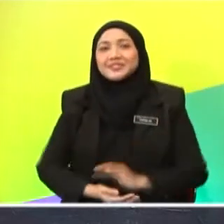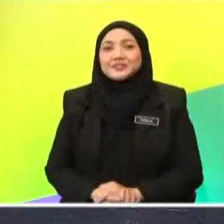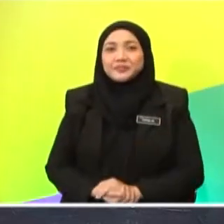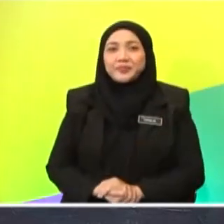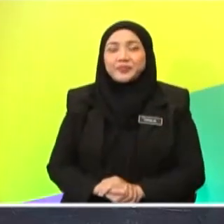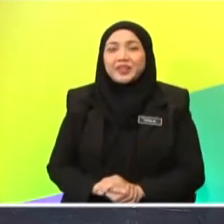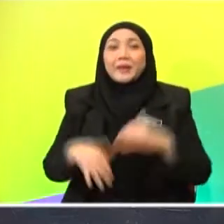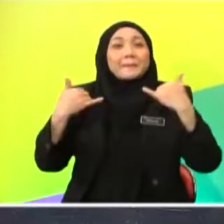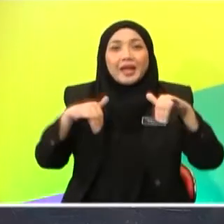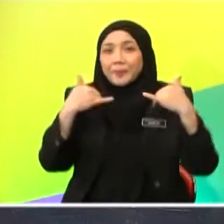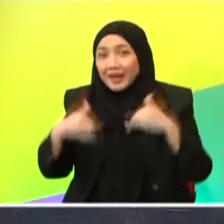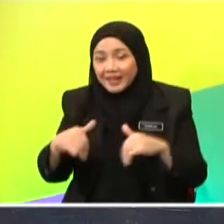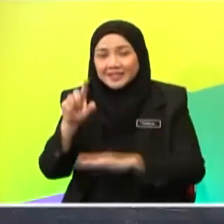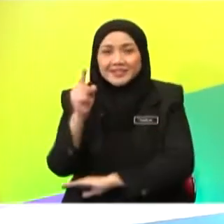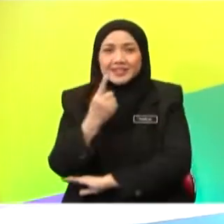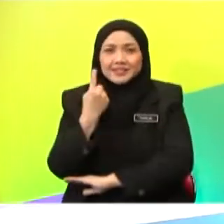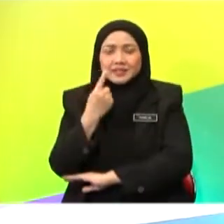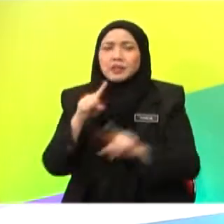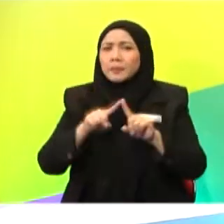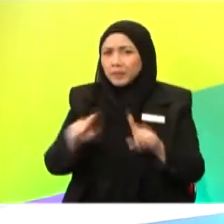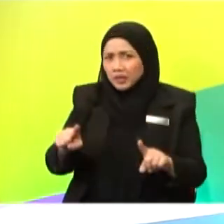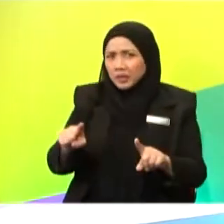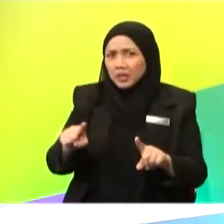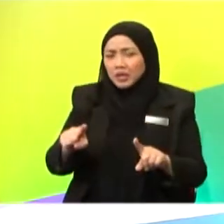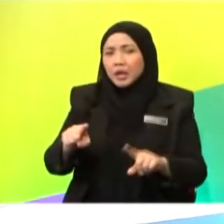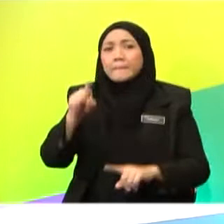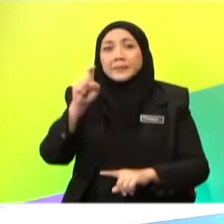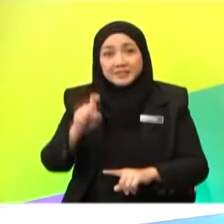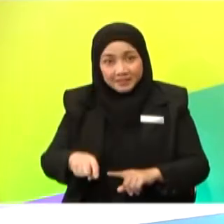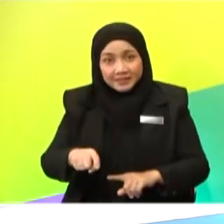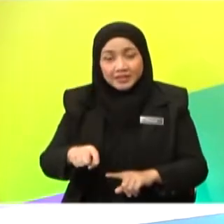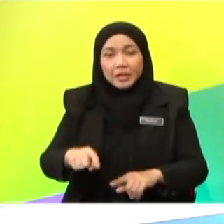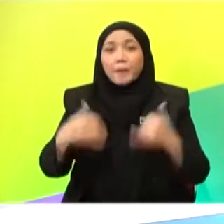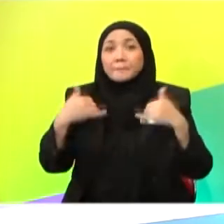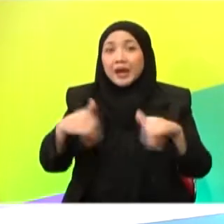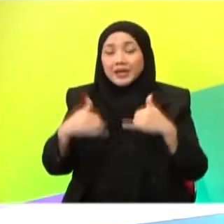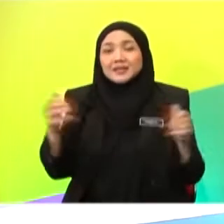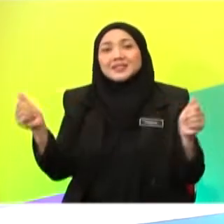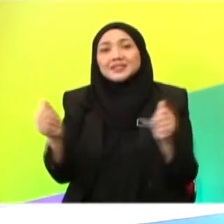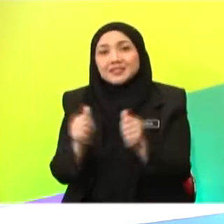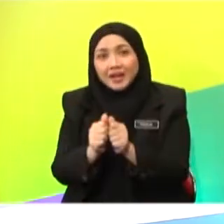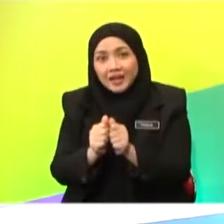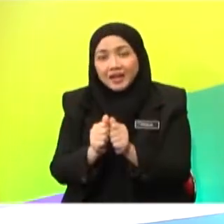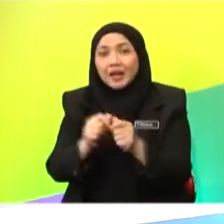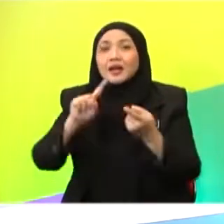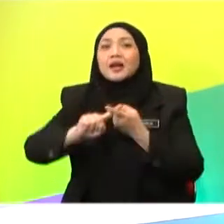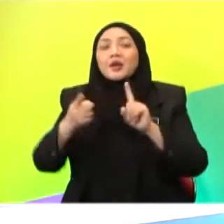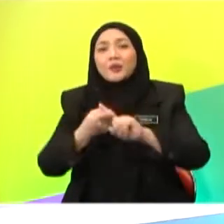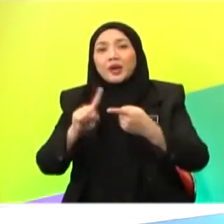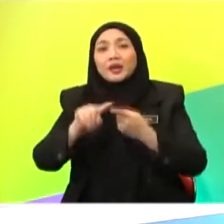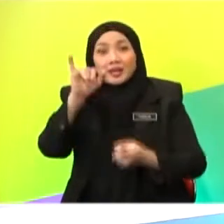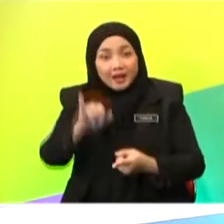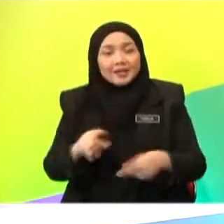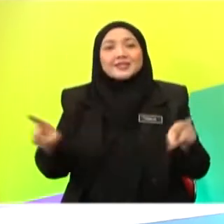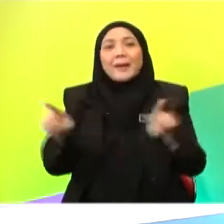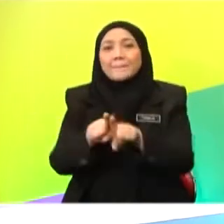Padang padanjese Oh tapi nak main pada pandan mesti dengan kawan-kawan dia atau penengah pasangan yang sama